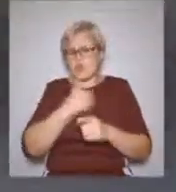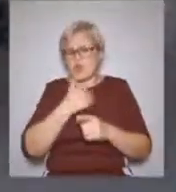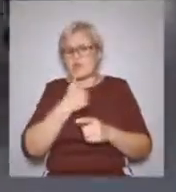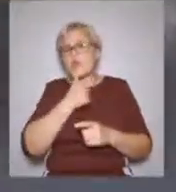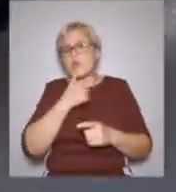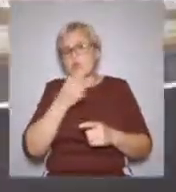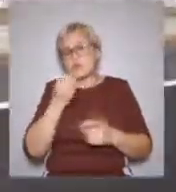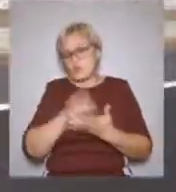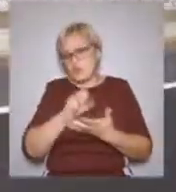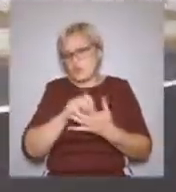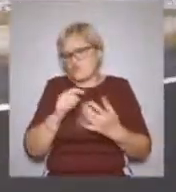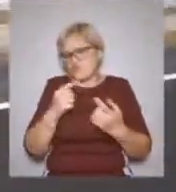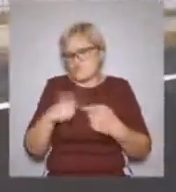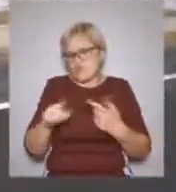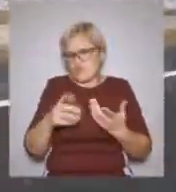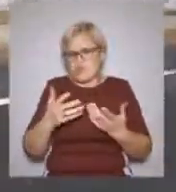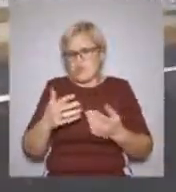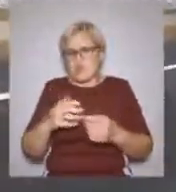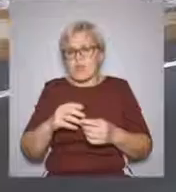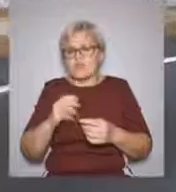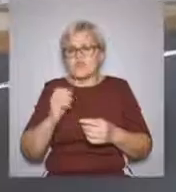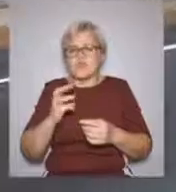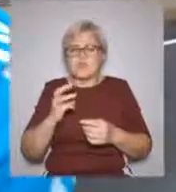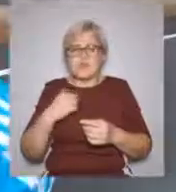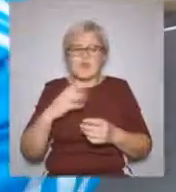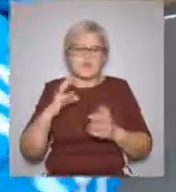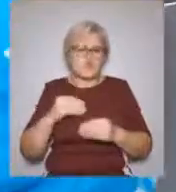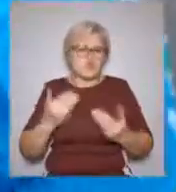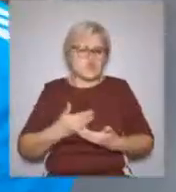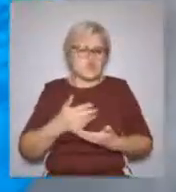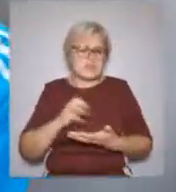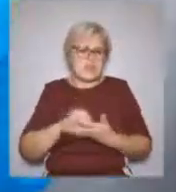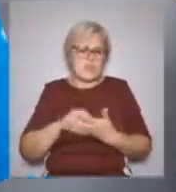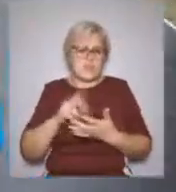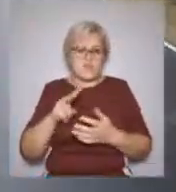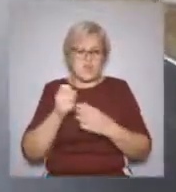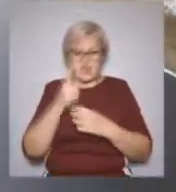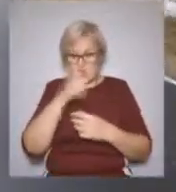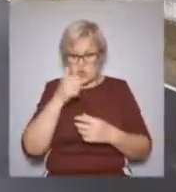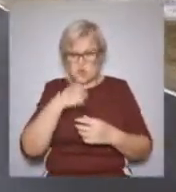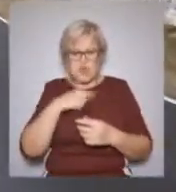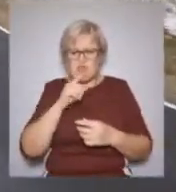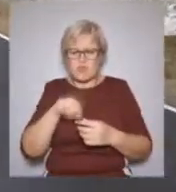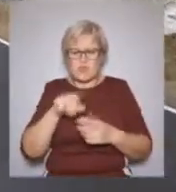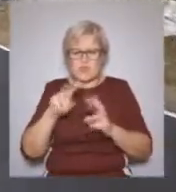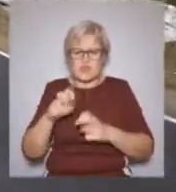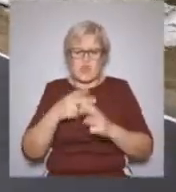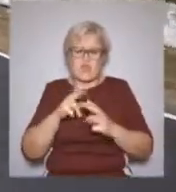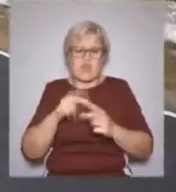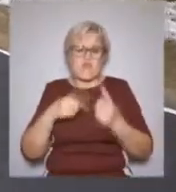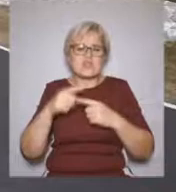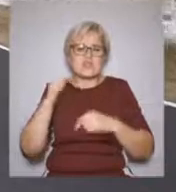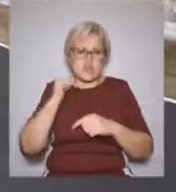я сама захотел то есть попробовать еще заняться тем чем я всю жизнь занимался 2011